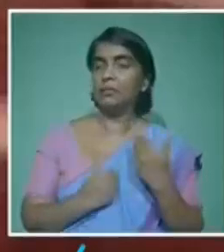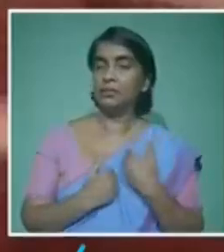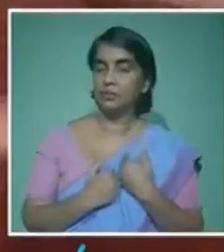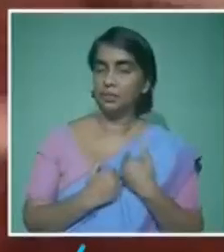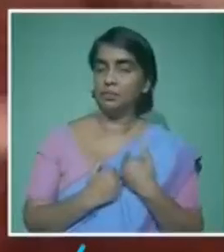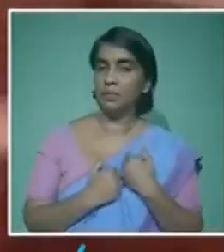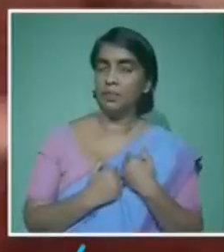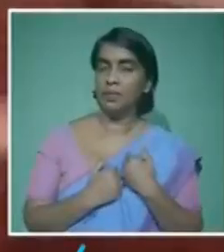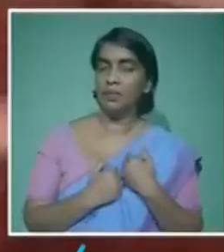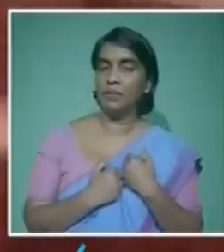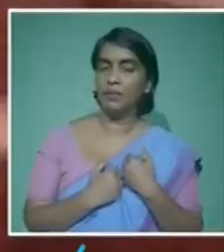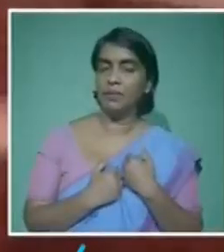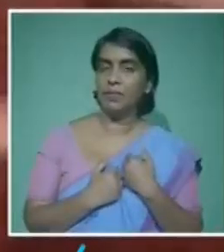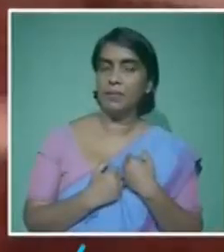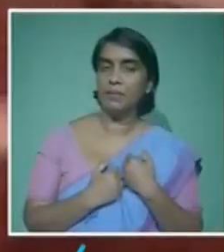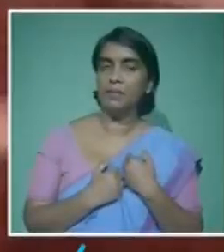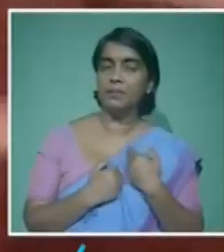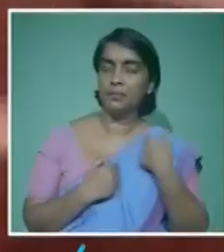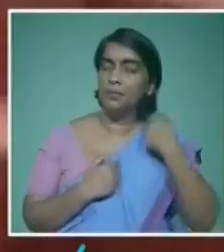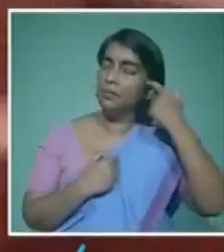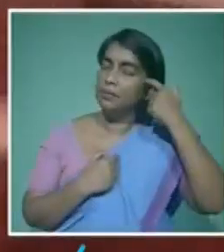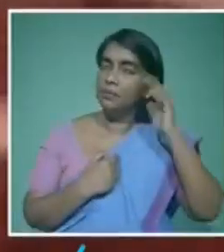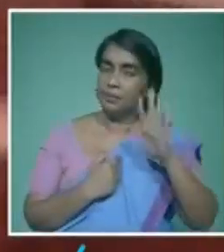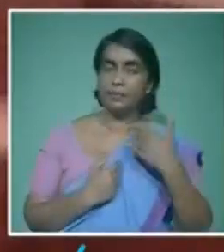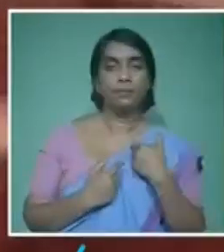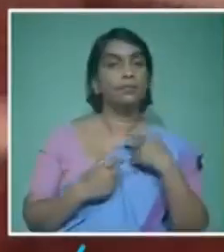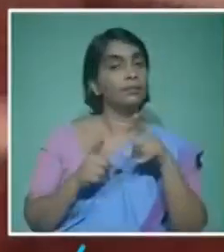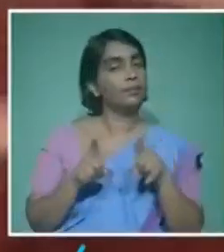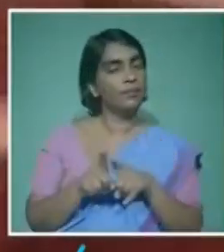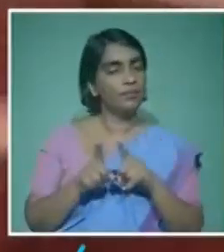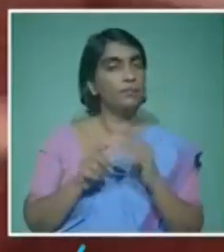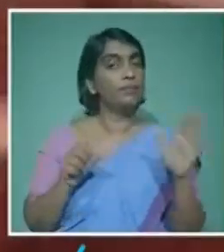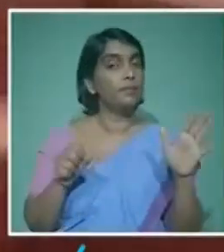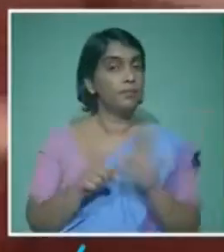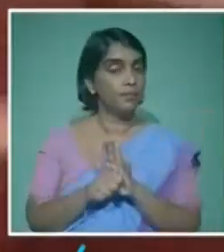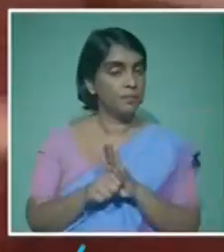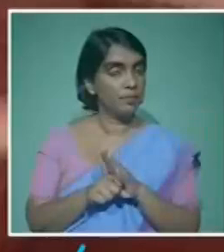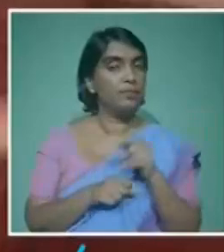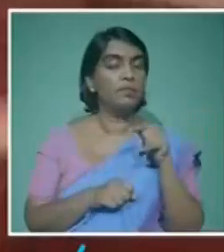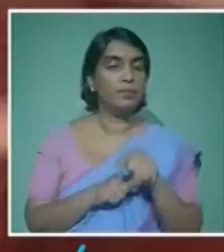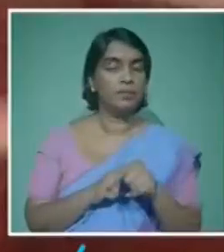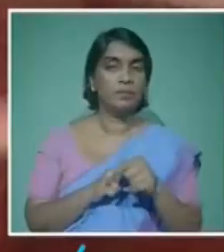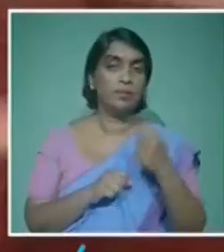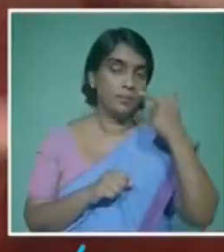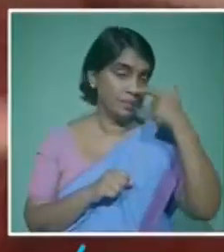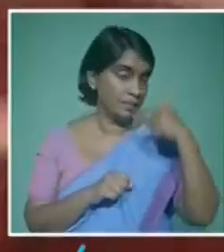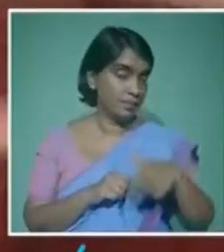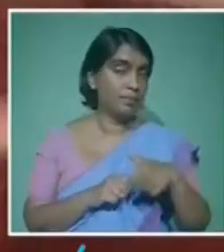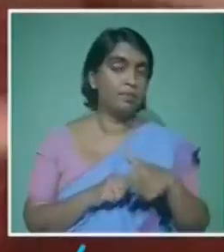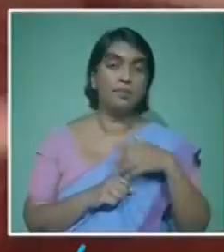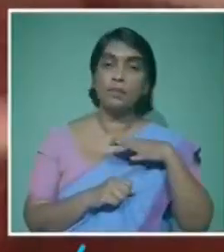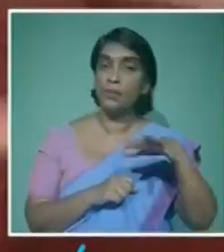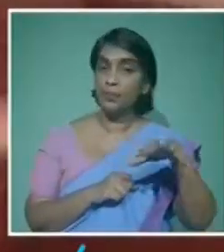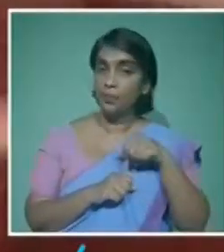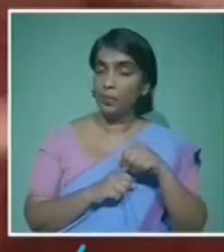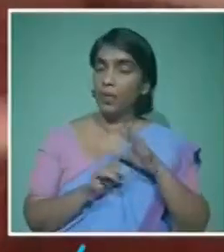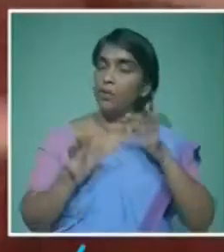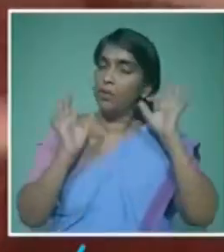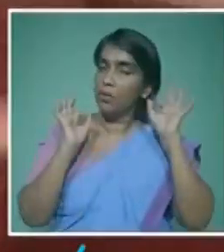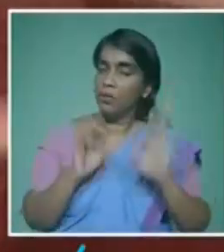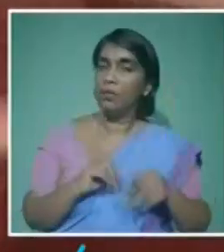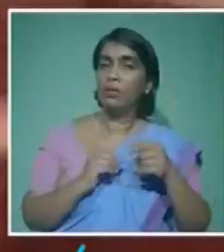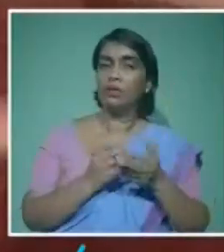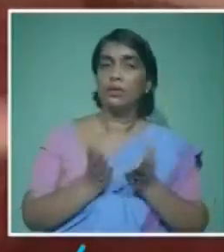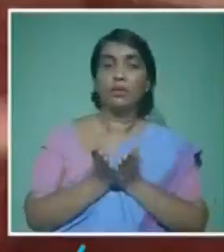இல்லாதொழிக்கின்ற இந்த மின்கல இயந்திரமானது நமது கடத்தொழிலாளர்களுக்கு பாரிய செலவினத்தை மீதப்படுத்துவதுடன்